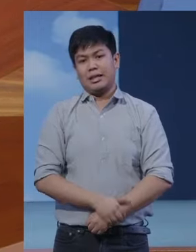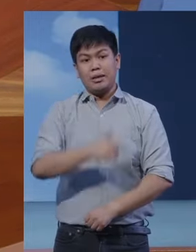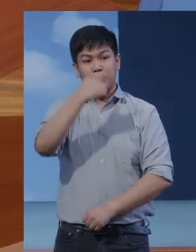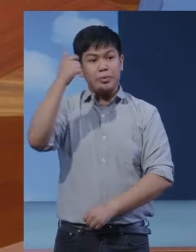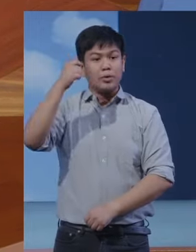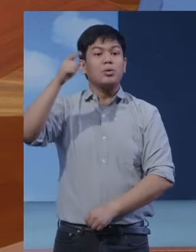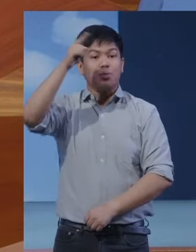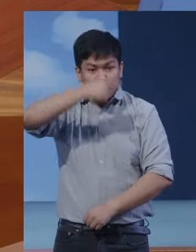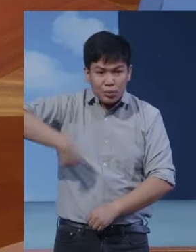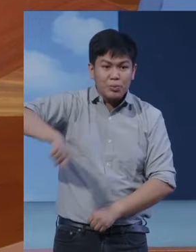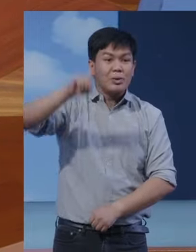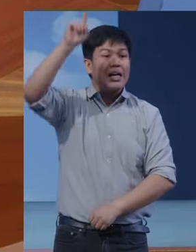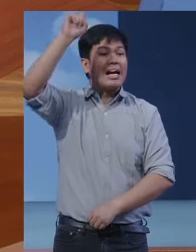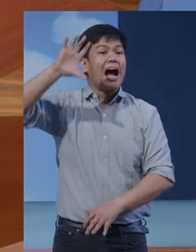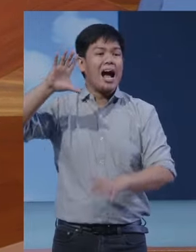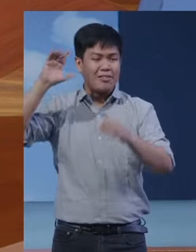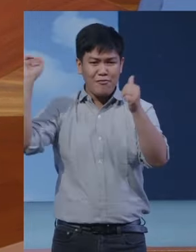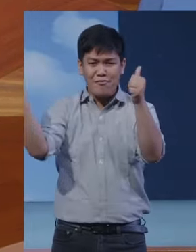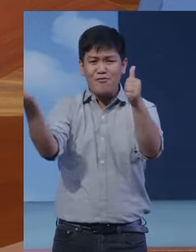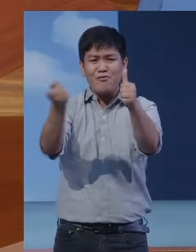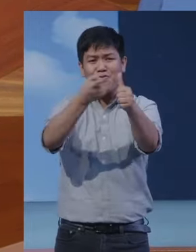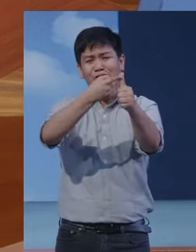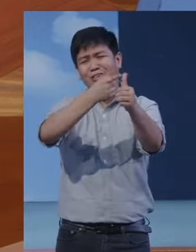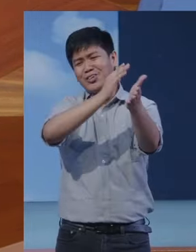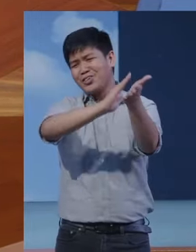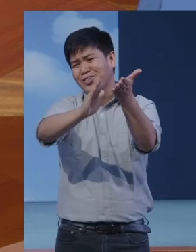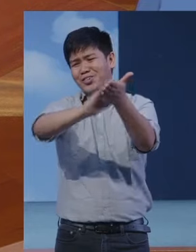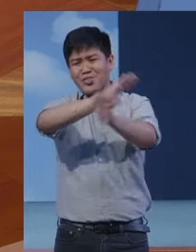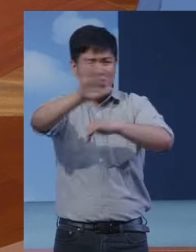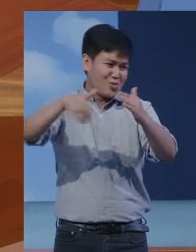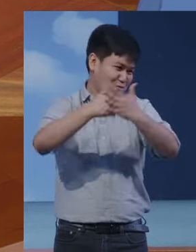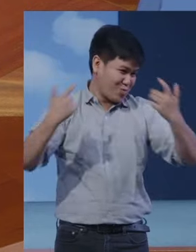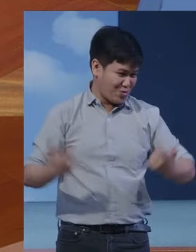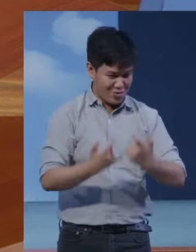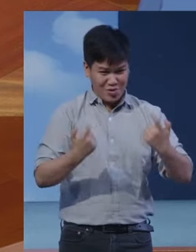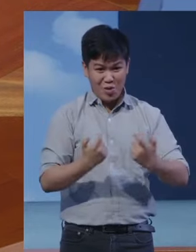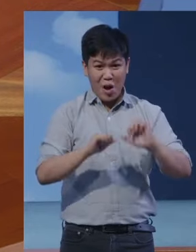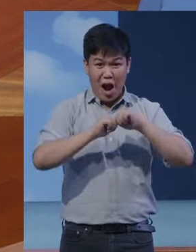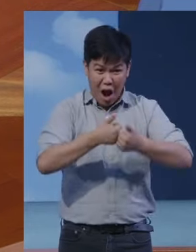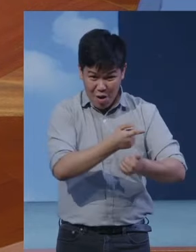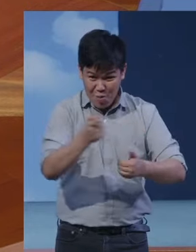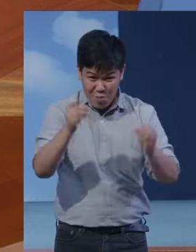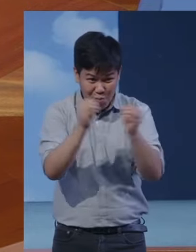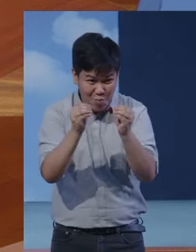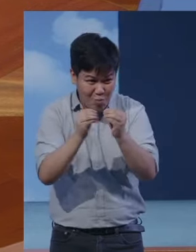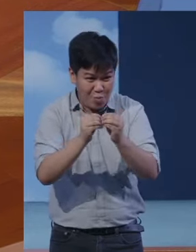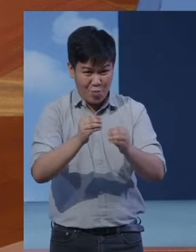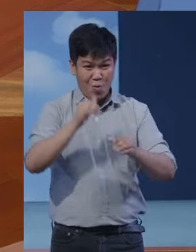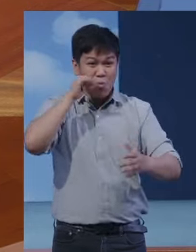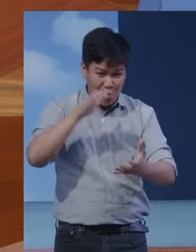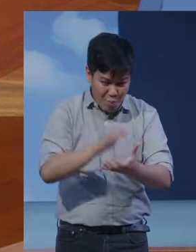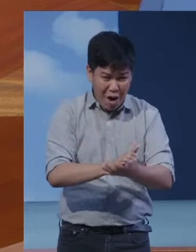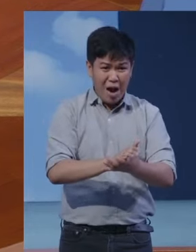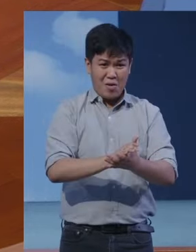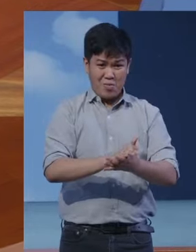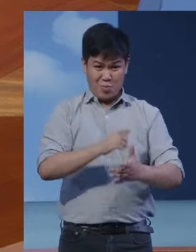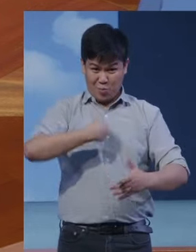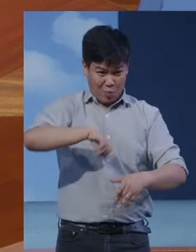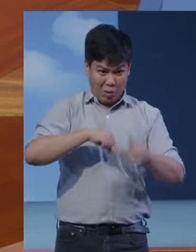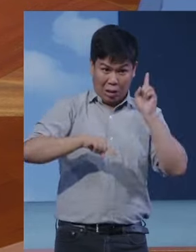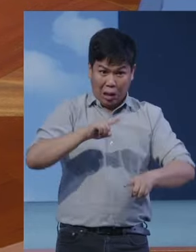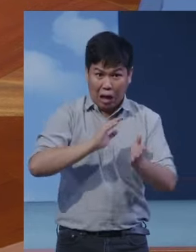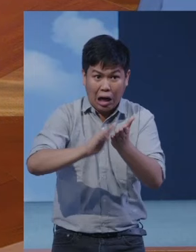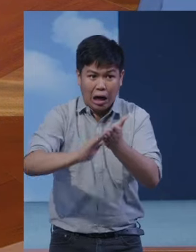tayo pinatawad ng Diyos sa lahat ng ating pagkakasala Sino tayo na hindi magpatawad